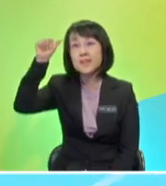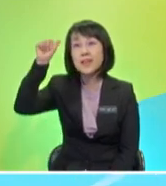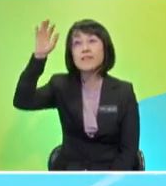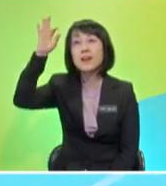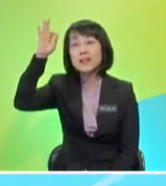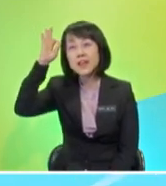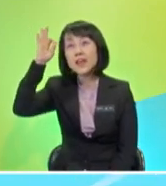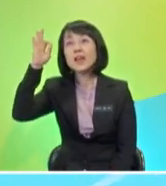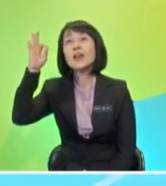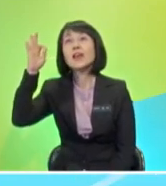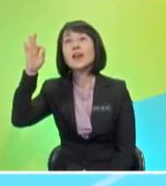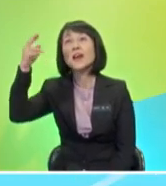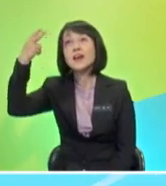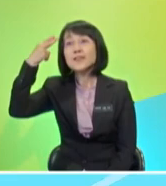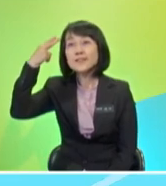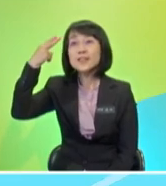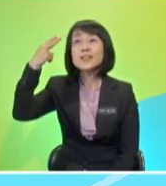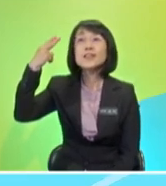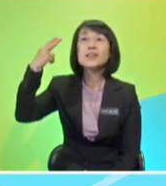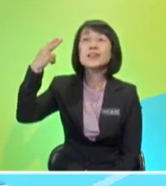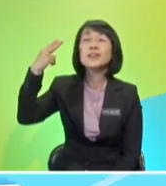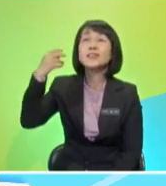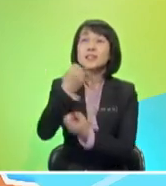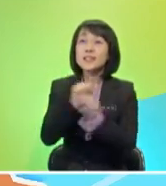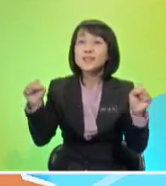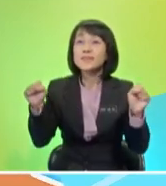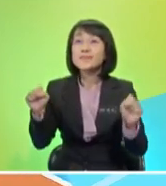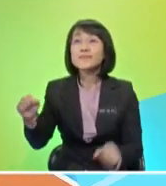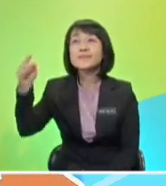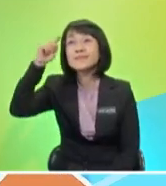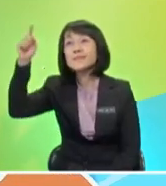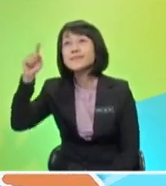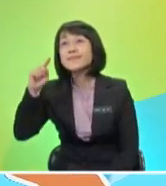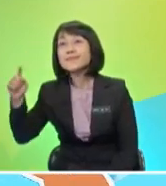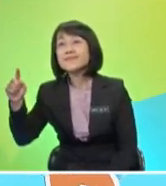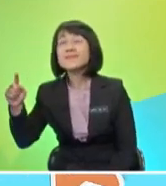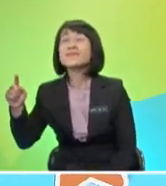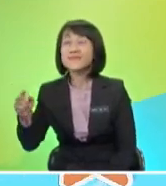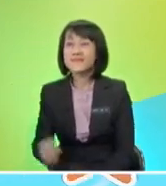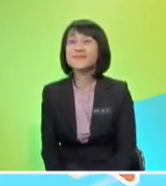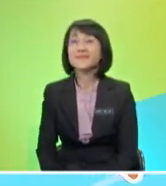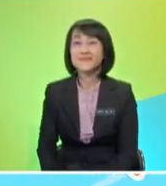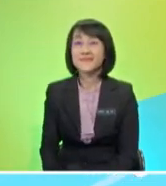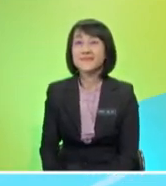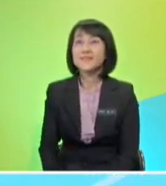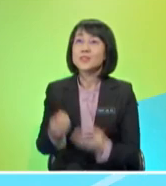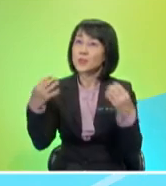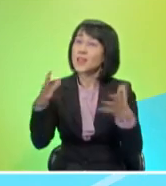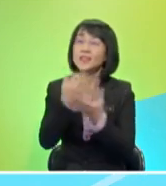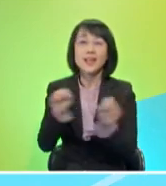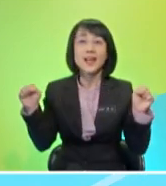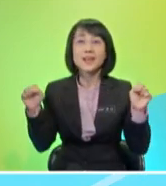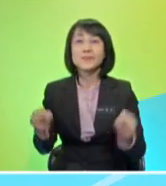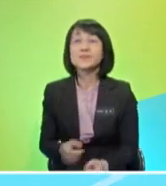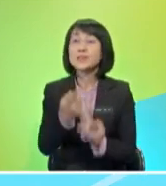siap. Afiq pun dah siap, cikgu. Afiq pun dah siap. Okey, Zulfikar. Okey, boleh tak? Zulfikar. Okay. Zulfikar pun dah siap. Okey.